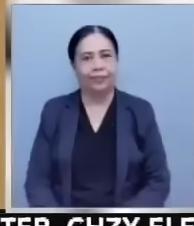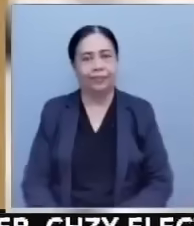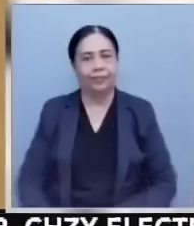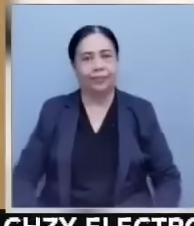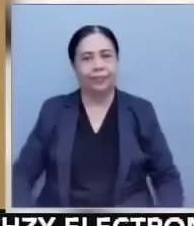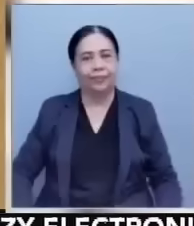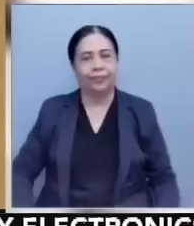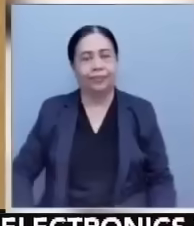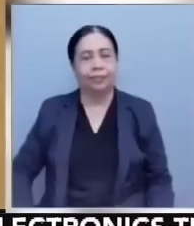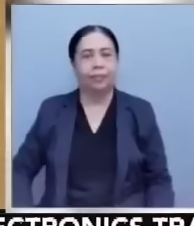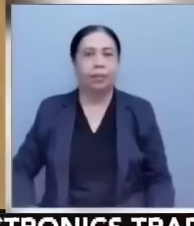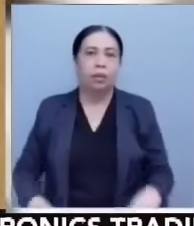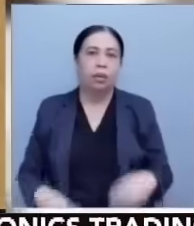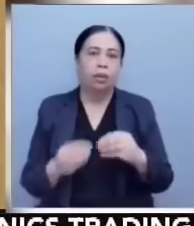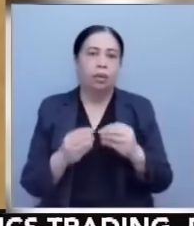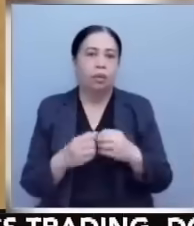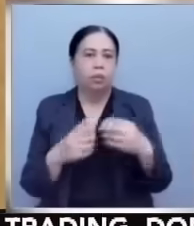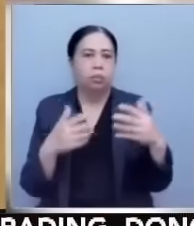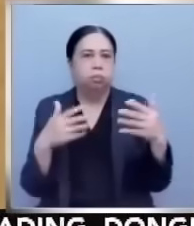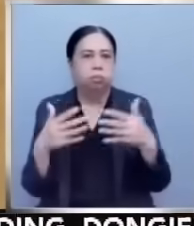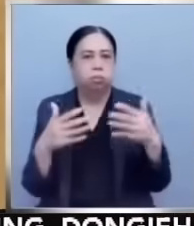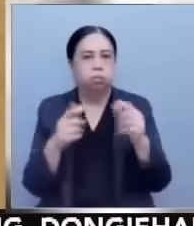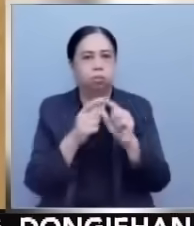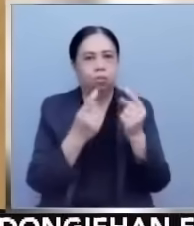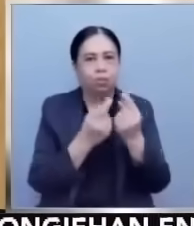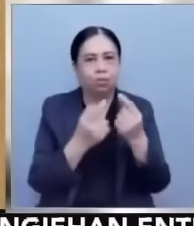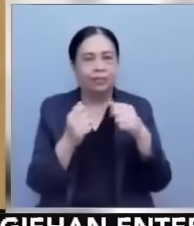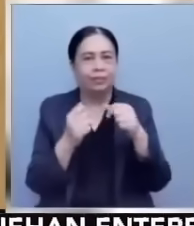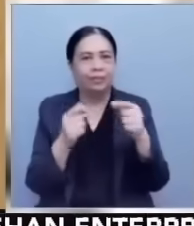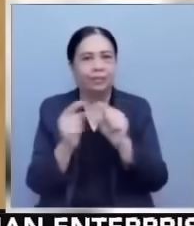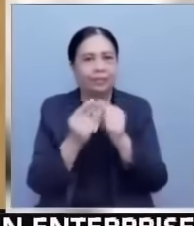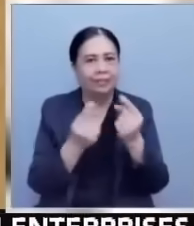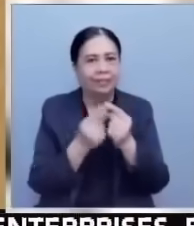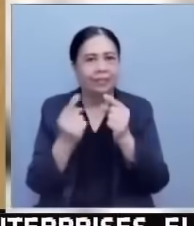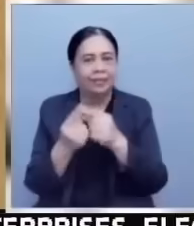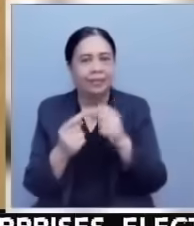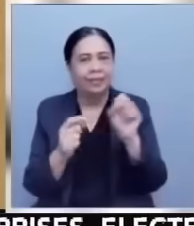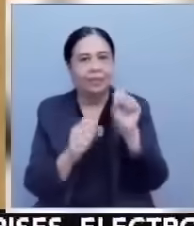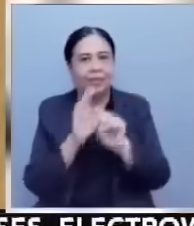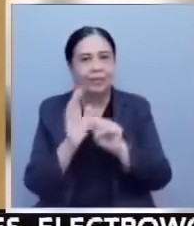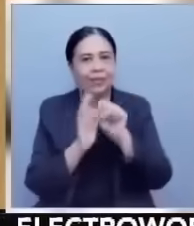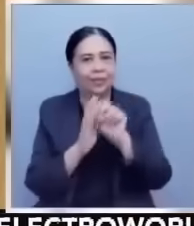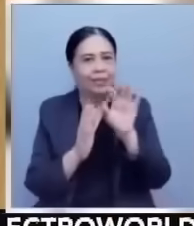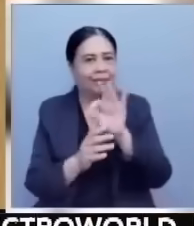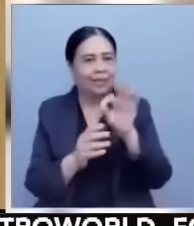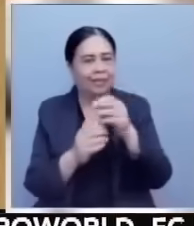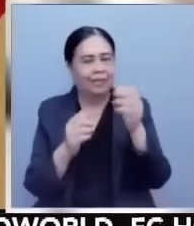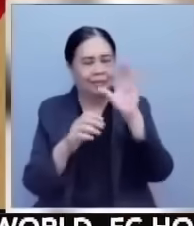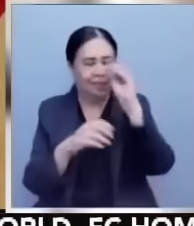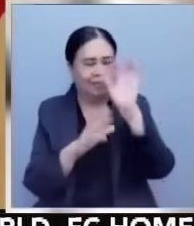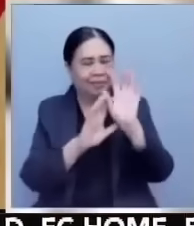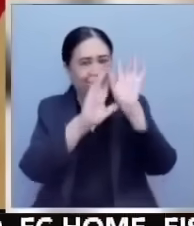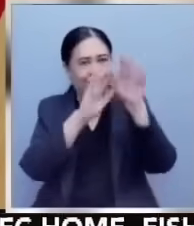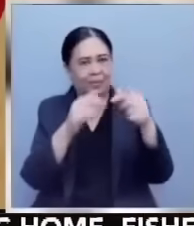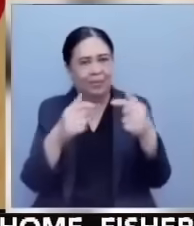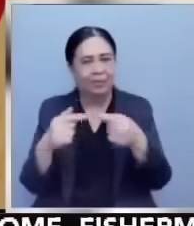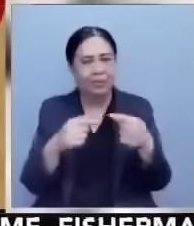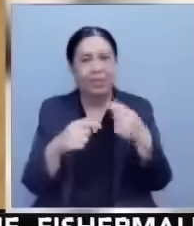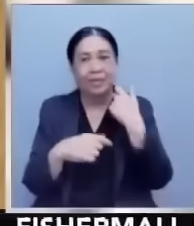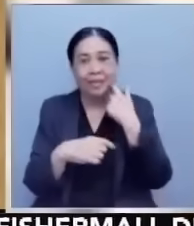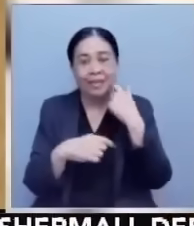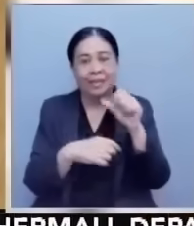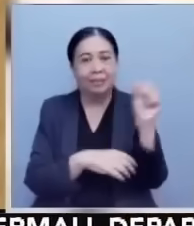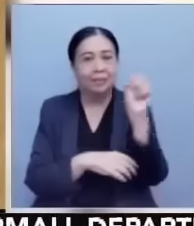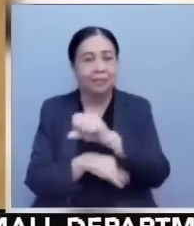Mas tumitindi pa ang labanan ng mga koponan sa NCAA Season 99 Men's Basketball. Sa unang laban kanina, pinataob ng